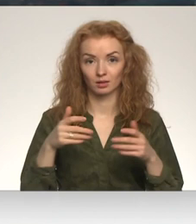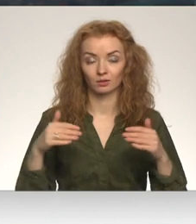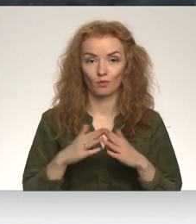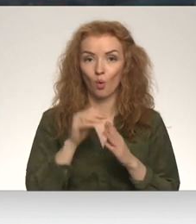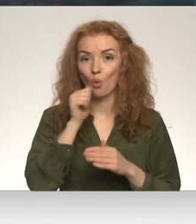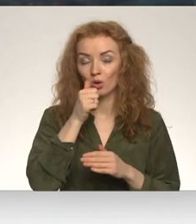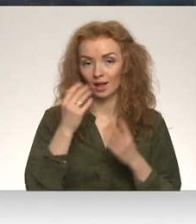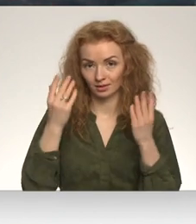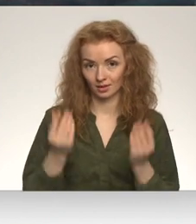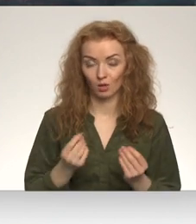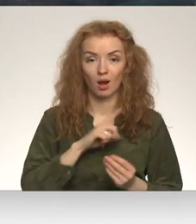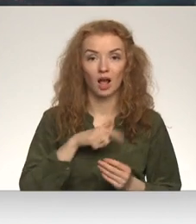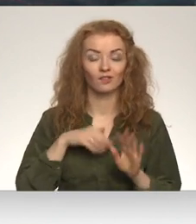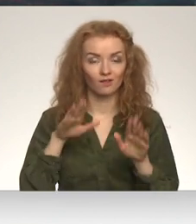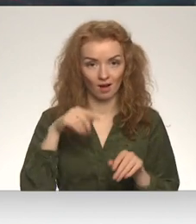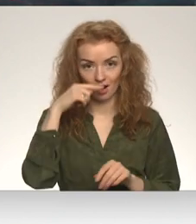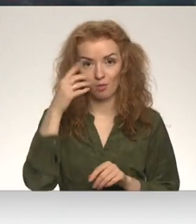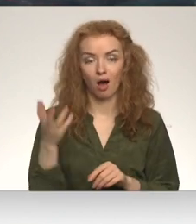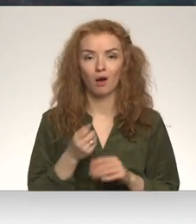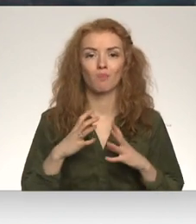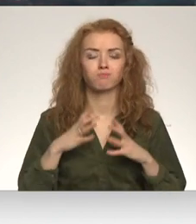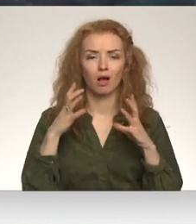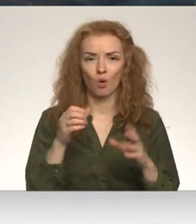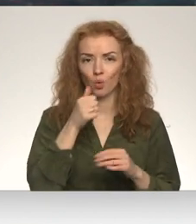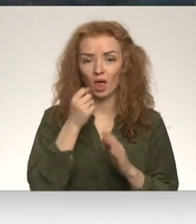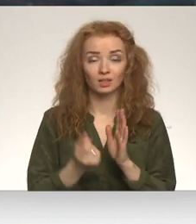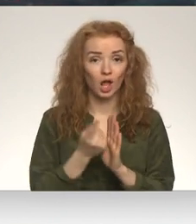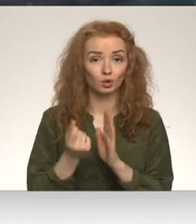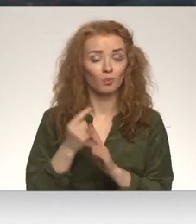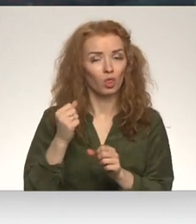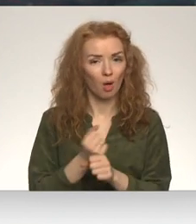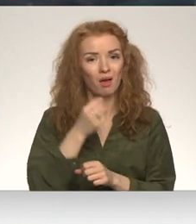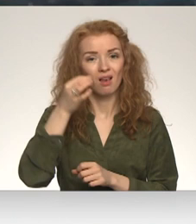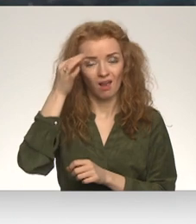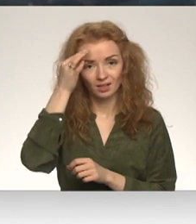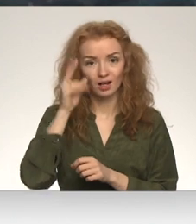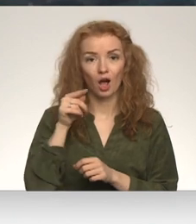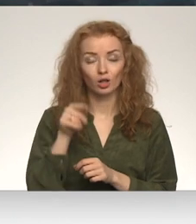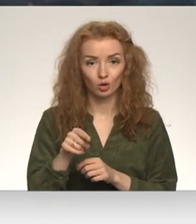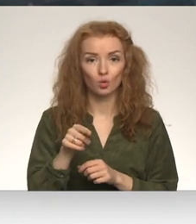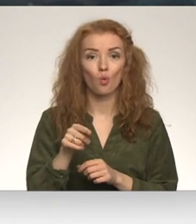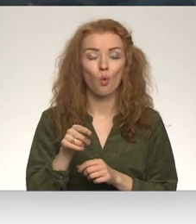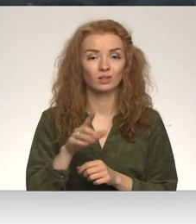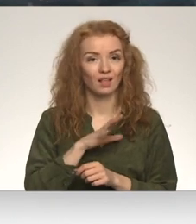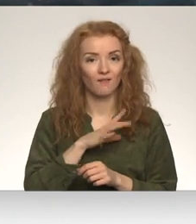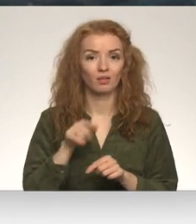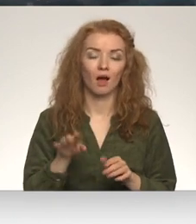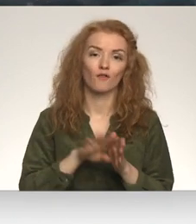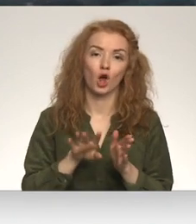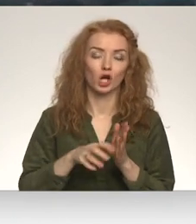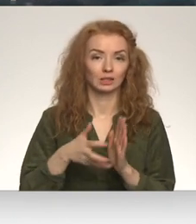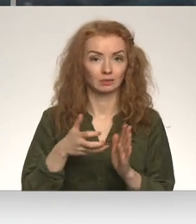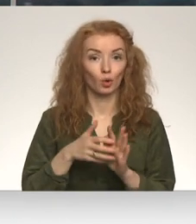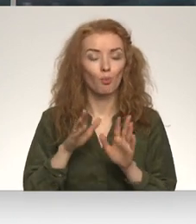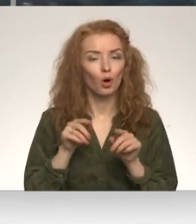ūdens dienu. Latvija var lepoties ar bagātiem ūdens resursiem, tomēr vienmēr jāatceras, ka tos ne tikai tāpat vien varam izmantot, bet arī par tiem